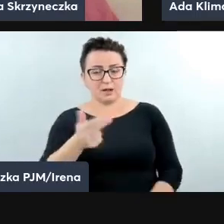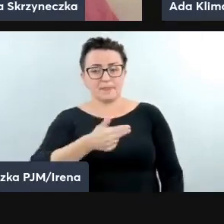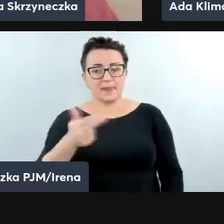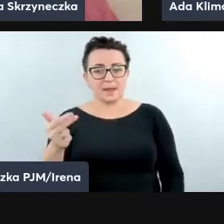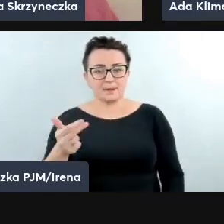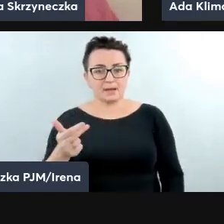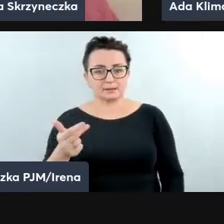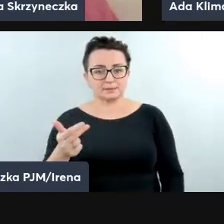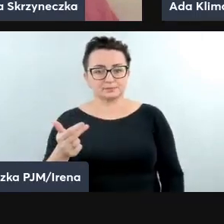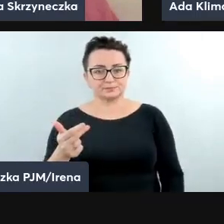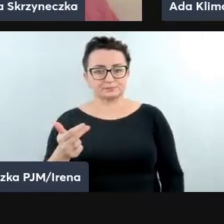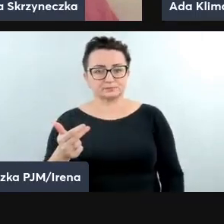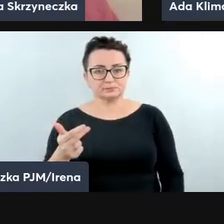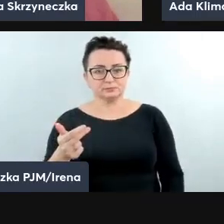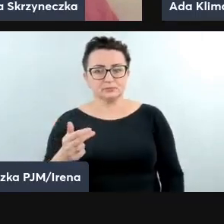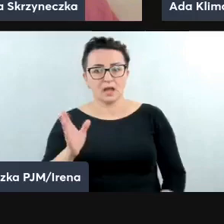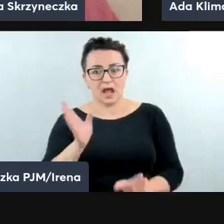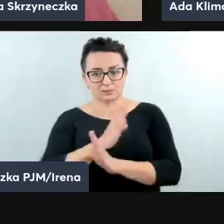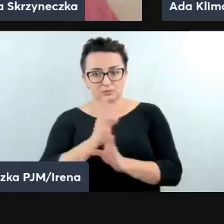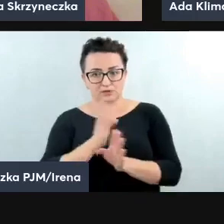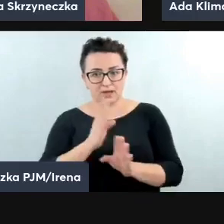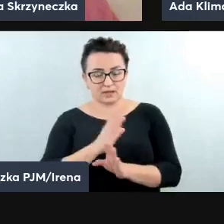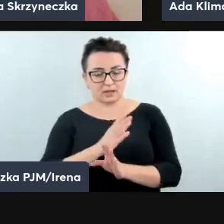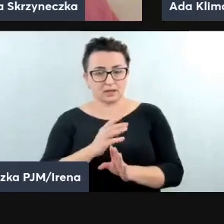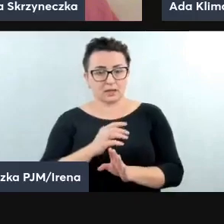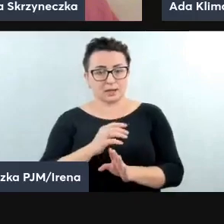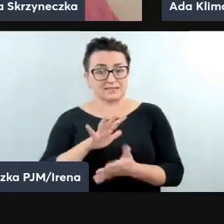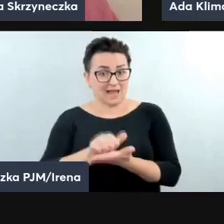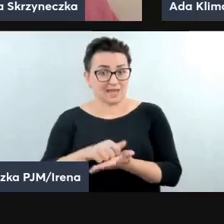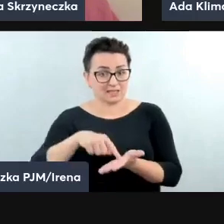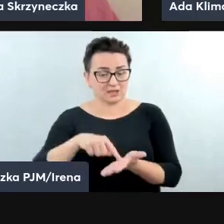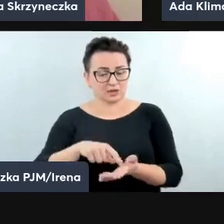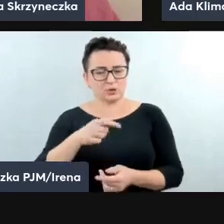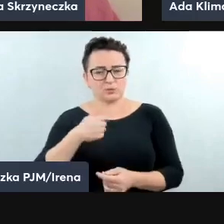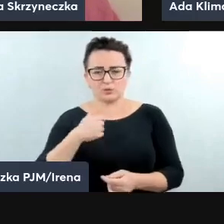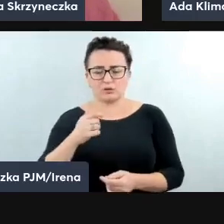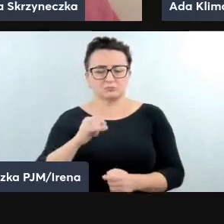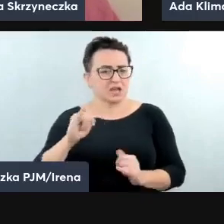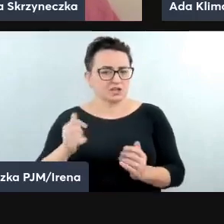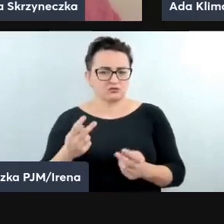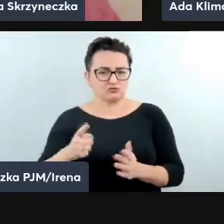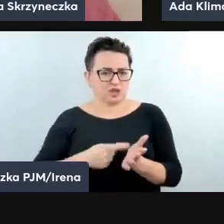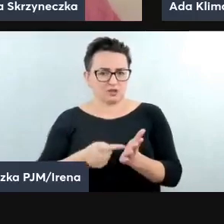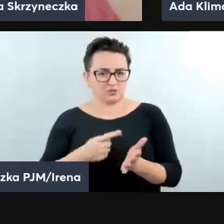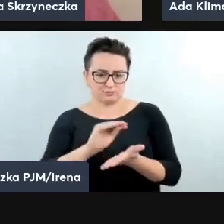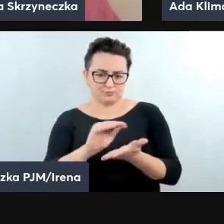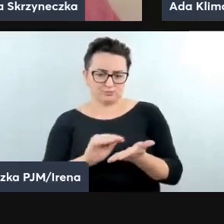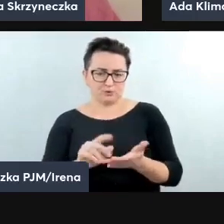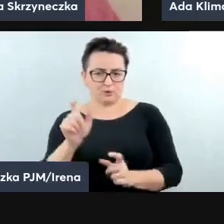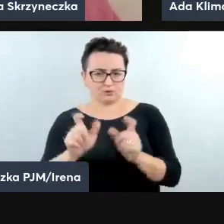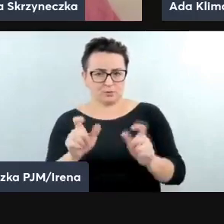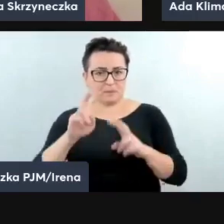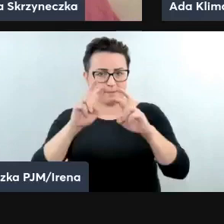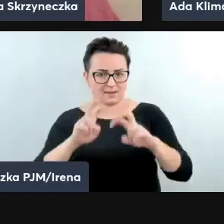na zajęciach była jedną z najczęściej też podnoszonych przez osoby, które uczestniczyły w badaniu, które mówiły, że no nawet jeżeli treści właśnie